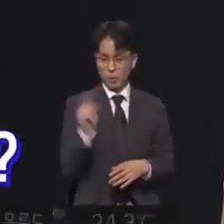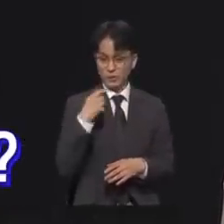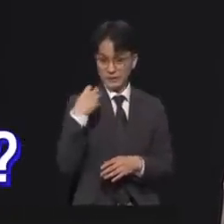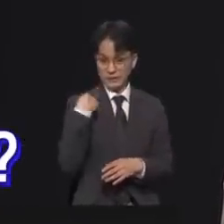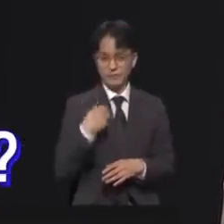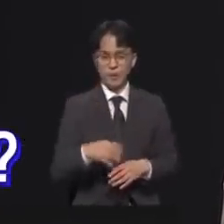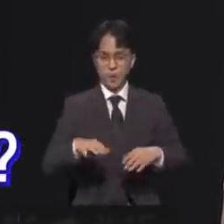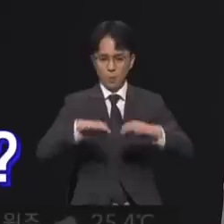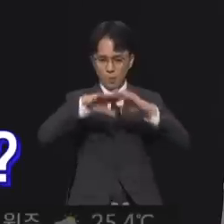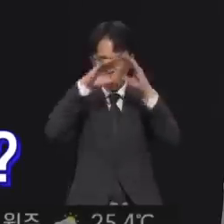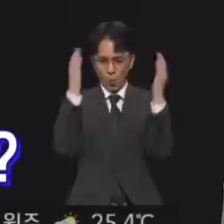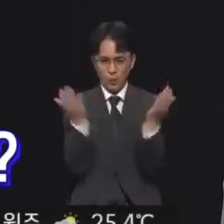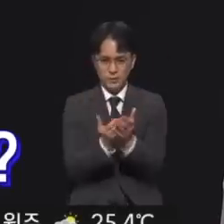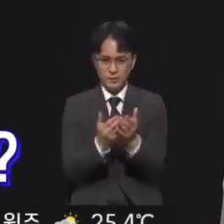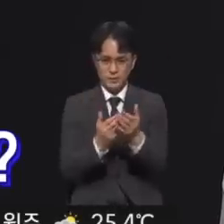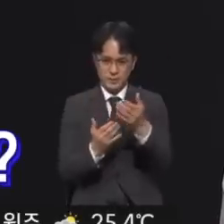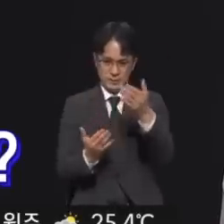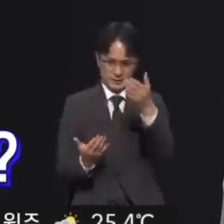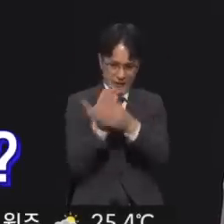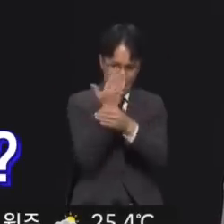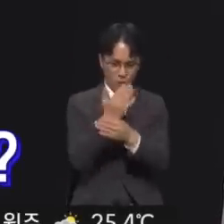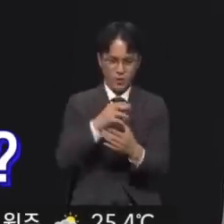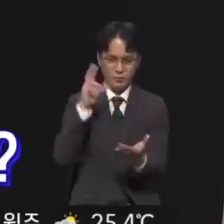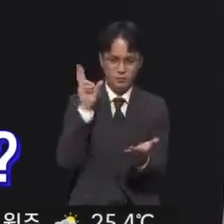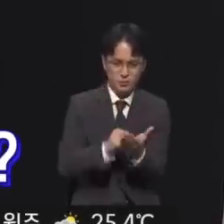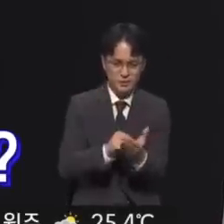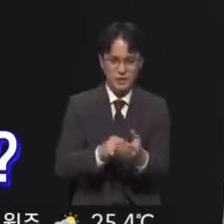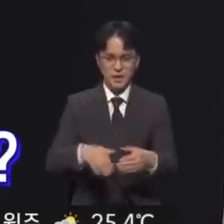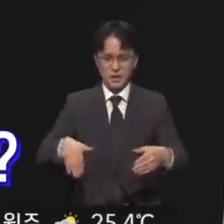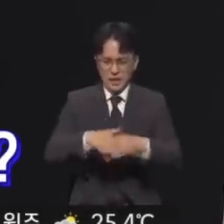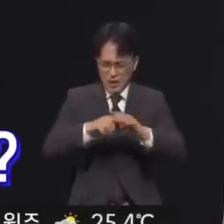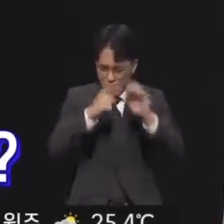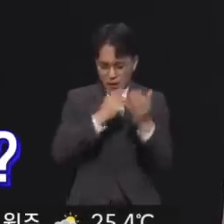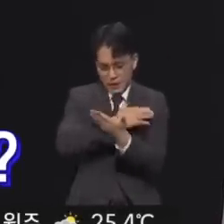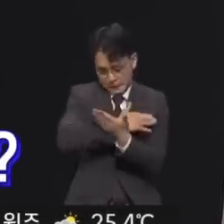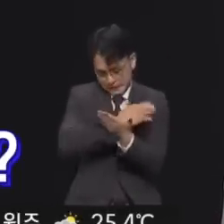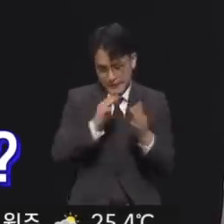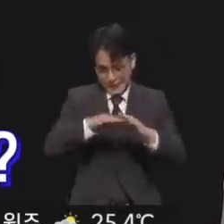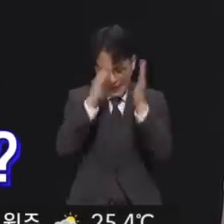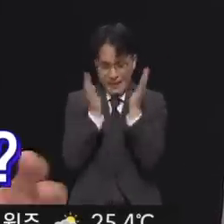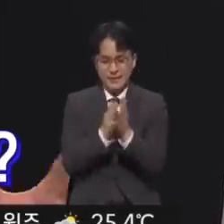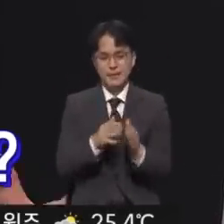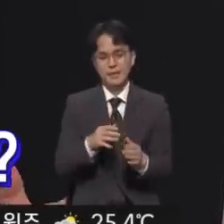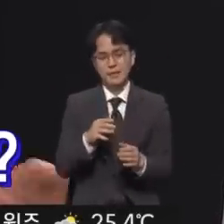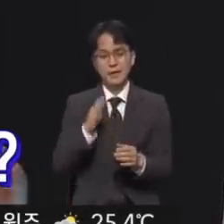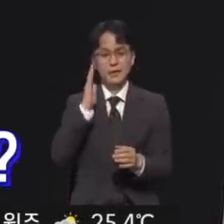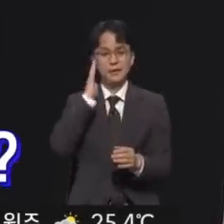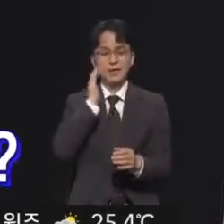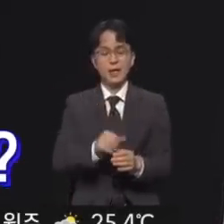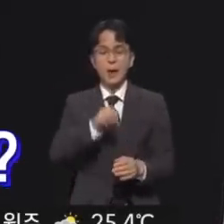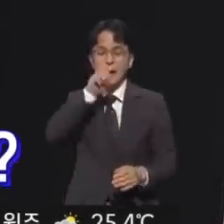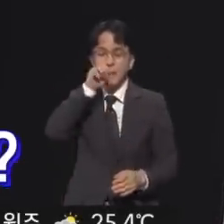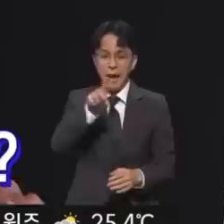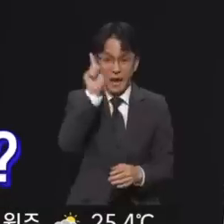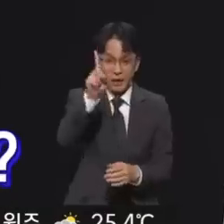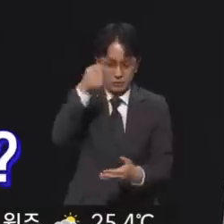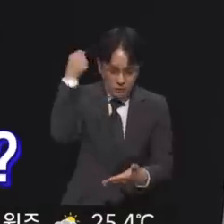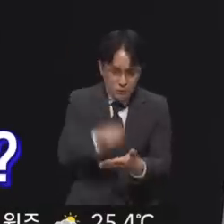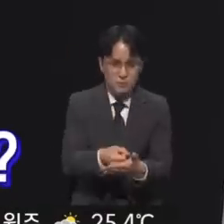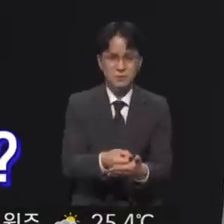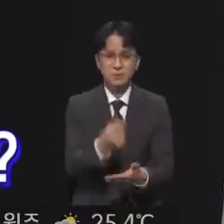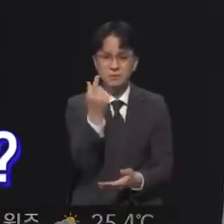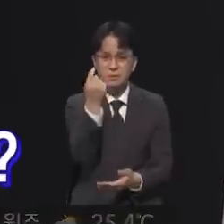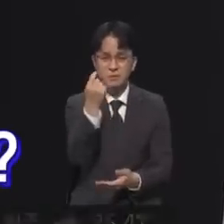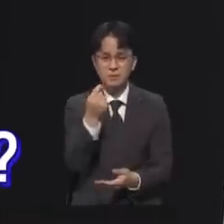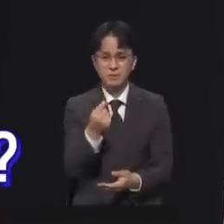치실을 하는 자리 거든요 아직 그 후에 대한 익숙함이 좀 덜 되어있는 같아요 그러니까 아까 제가 말씀드린 것처럼 아 물로 팩을 할 수 있죠 태 그래서 거기